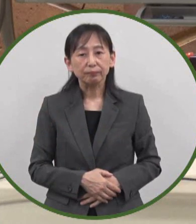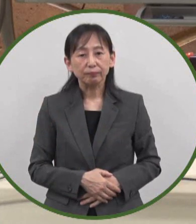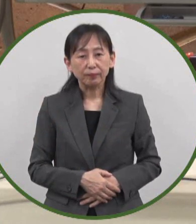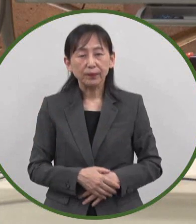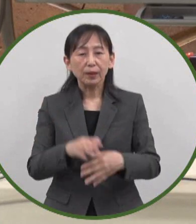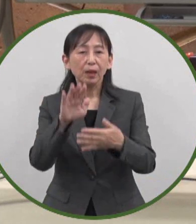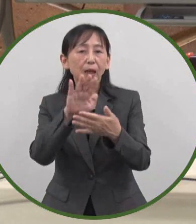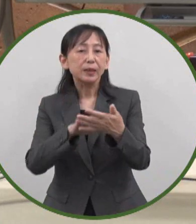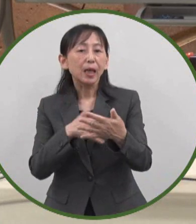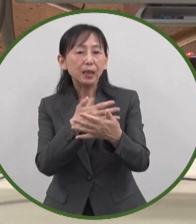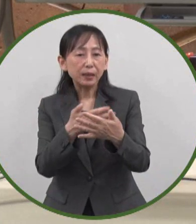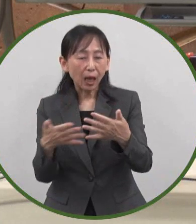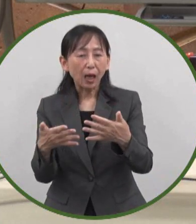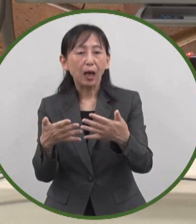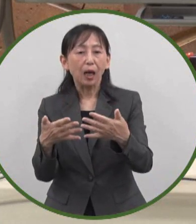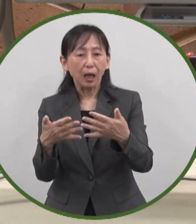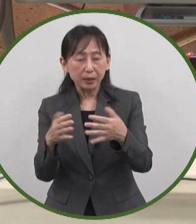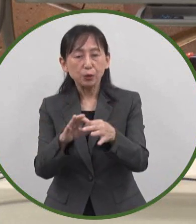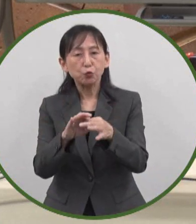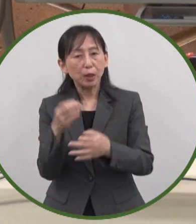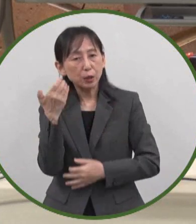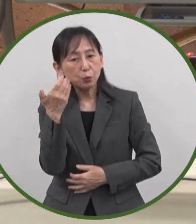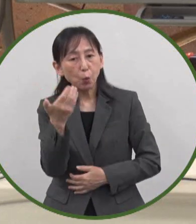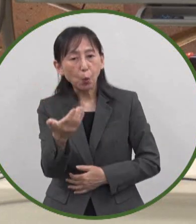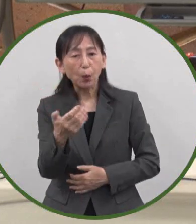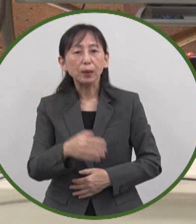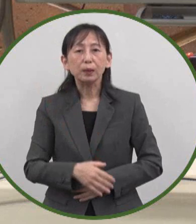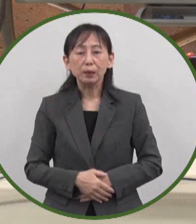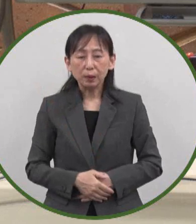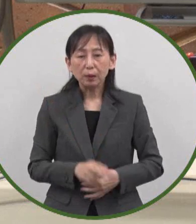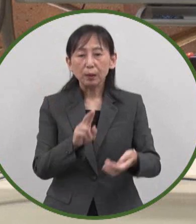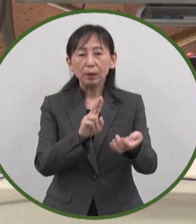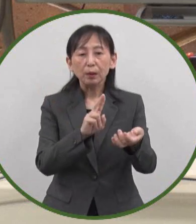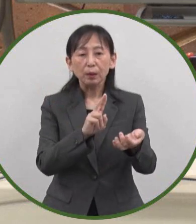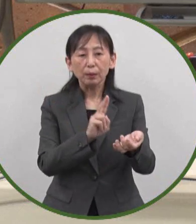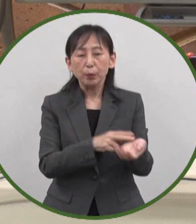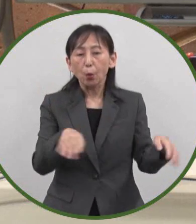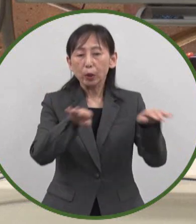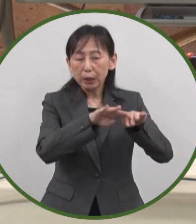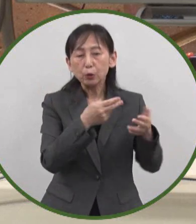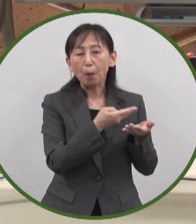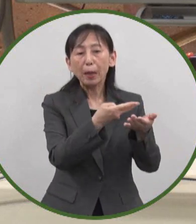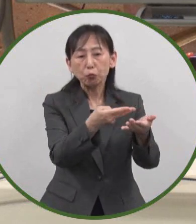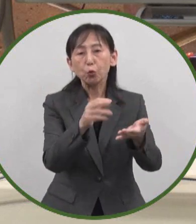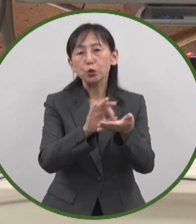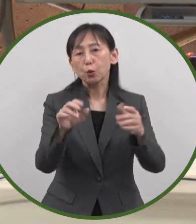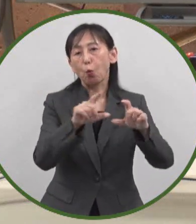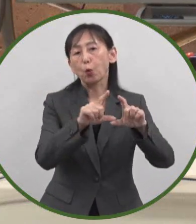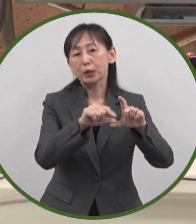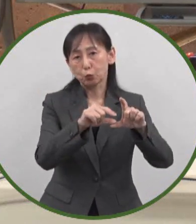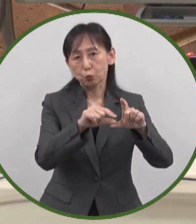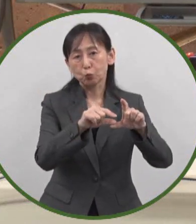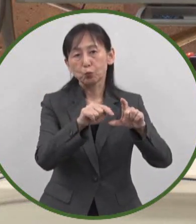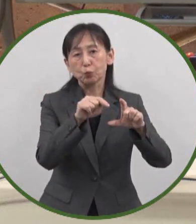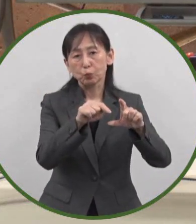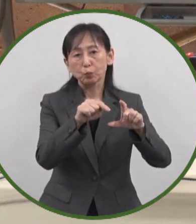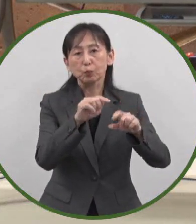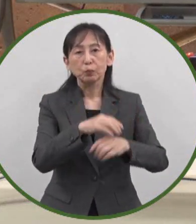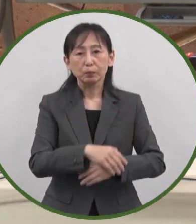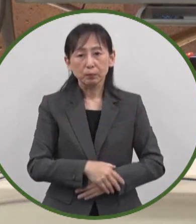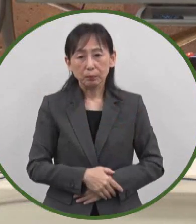ータ的なところなんですけれども、病床使用率なんですけれども、